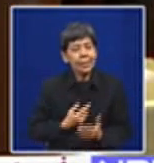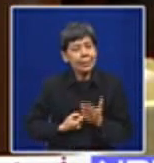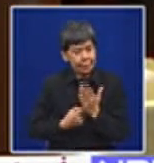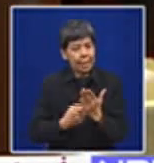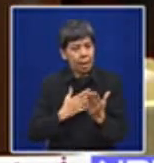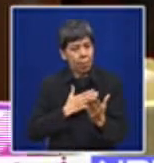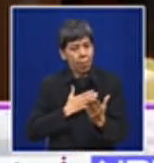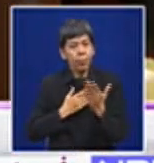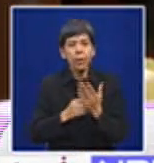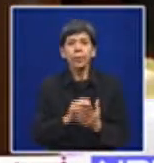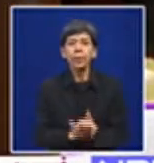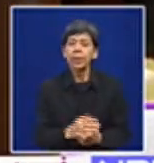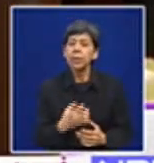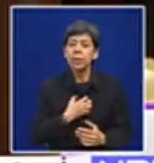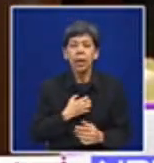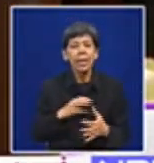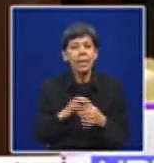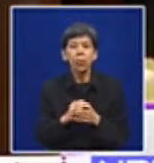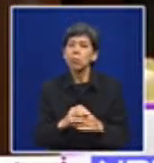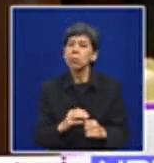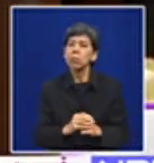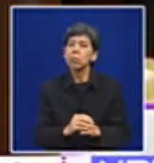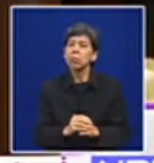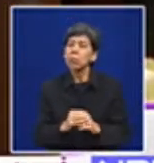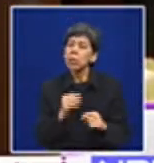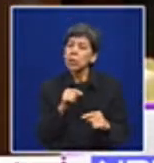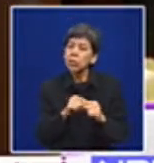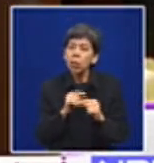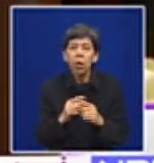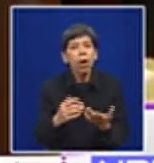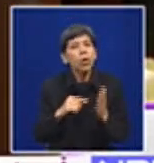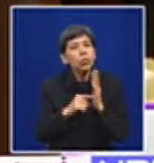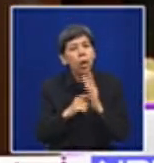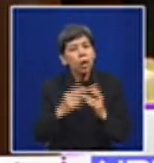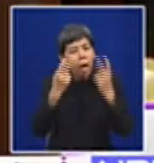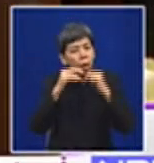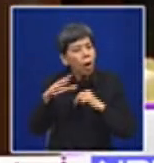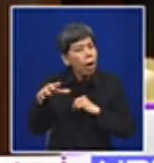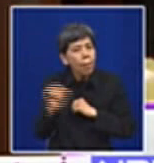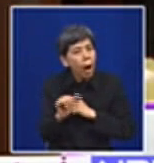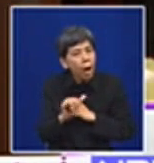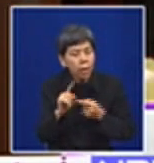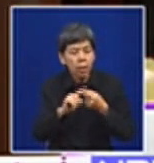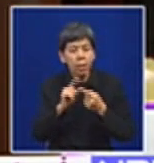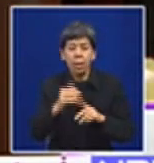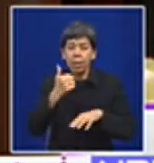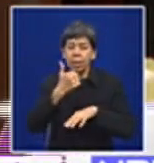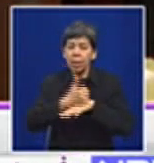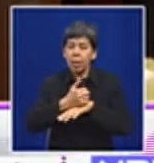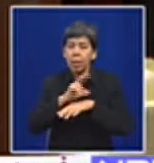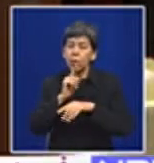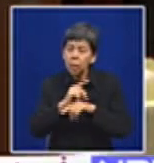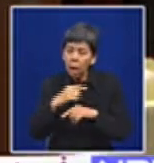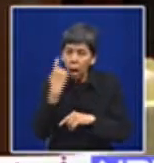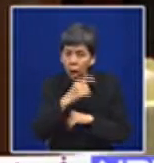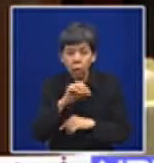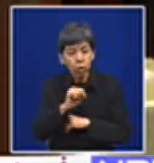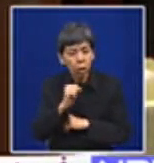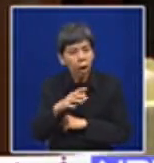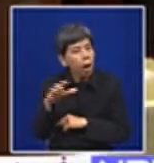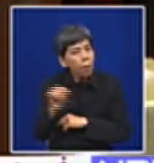อประเด็นที่มาของอำนาจที่มาของอำนาจก็เช่นที่มาของนายกรัฐมนตรีที่มาของส.